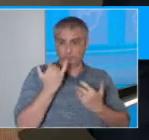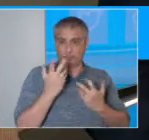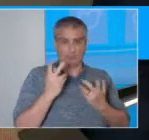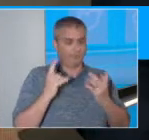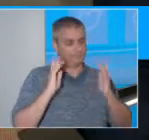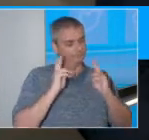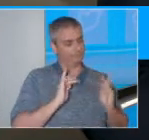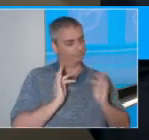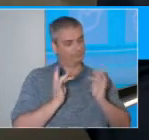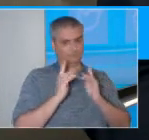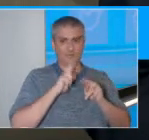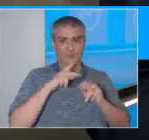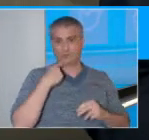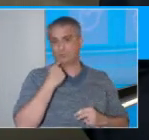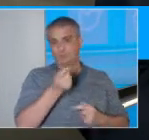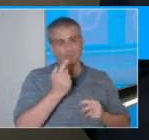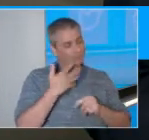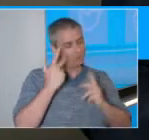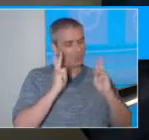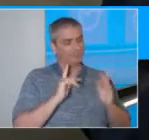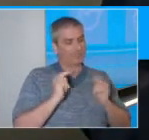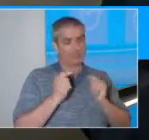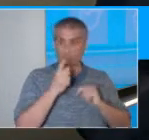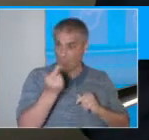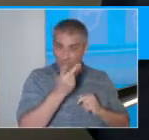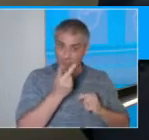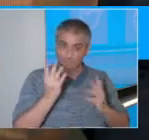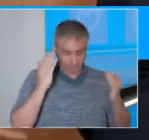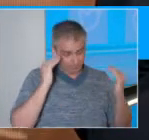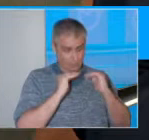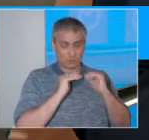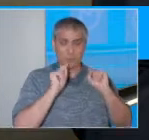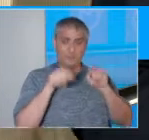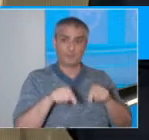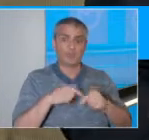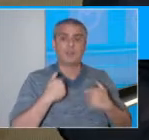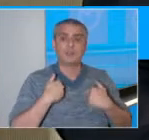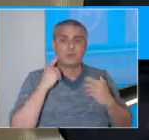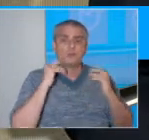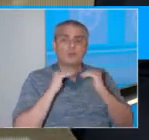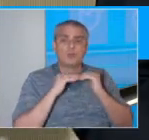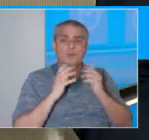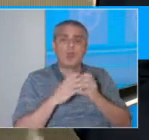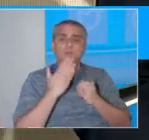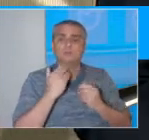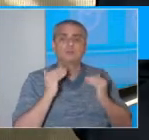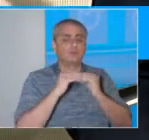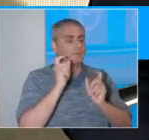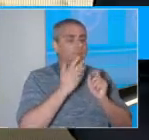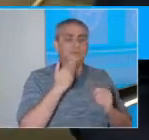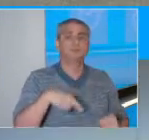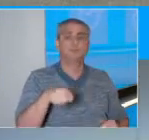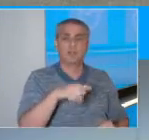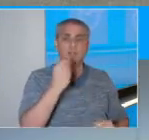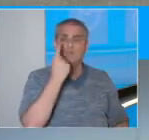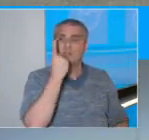בהפסקת אש, אחר שהוא צייץ שתהיו בהפסקת אש, אתם באים מתואמים? אנחנו מתואמים עם ישראל, מתואמים אזרחי מדינת